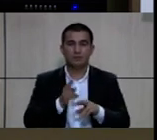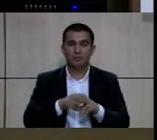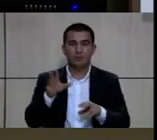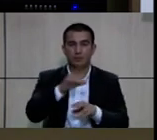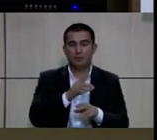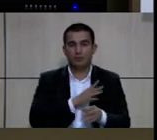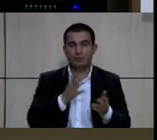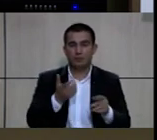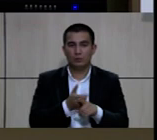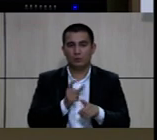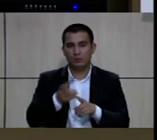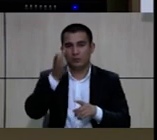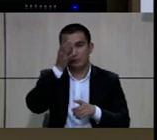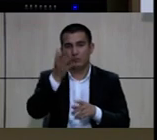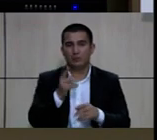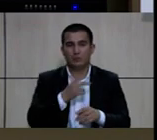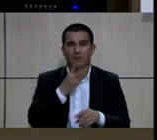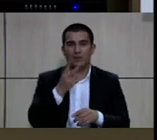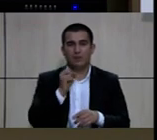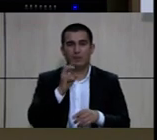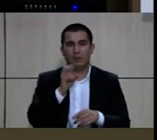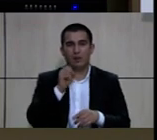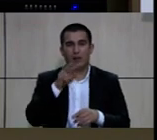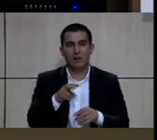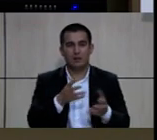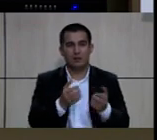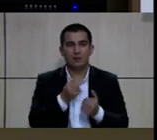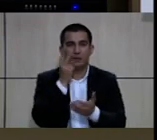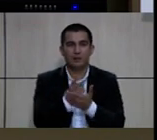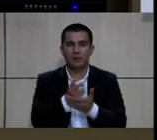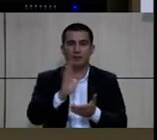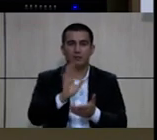siz 2 balni qo'lga kiritdingiz.